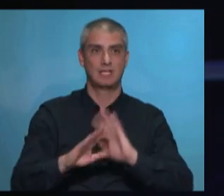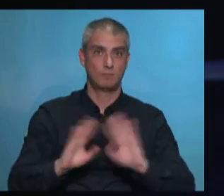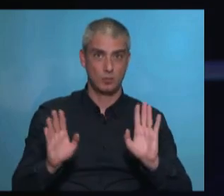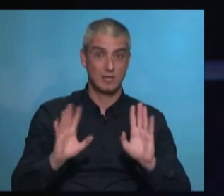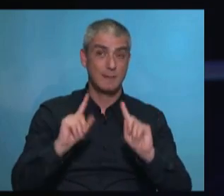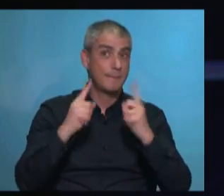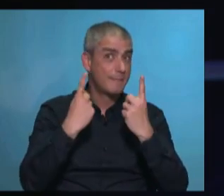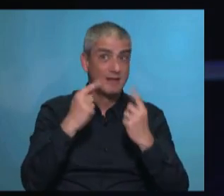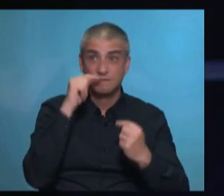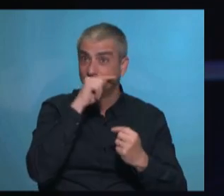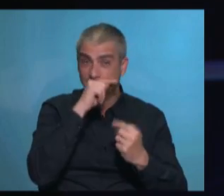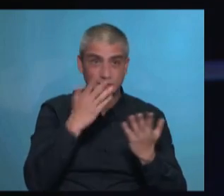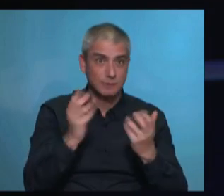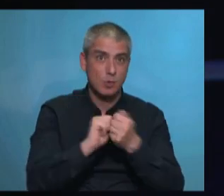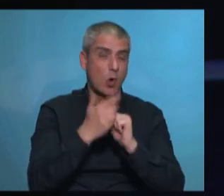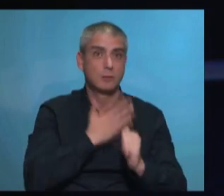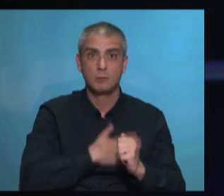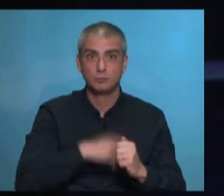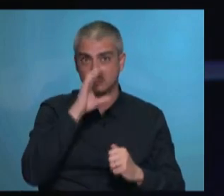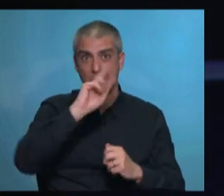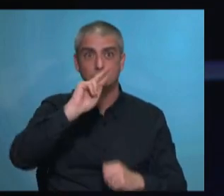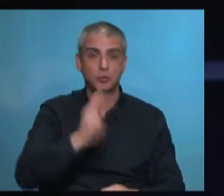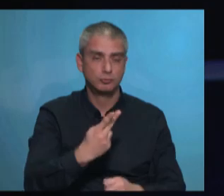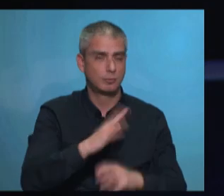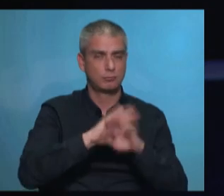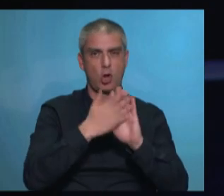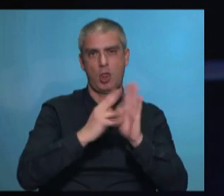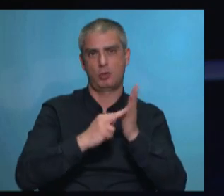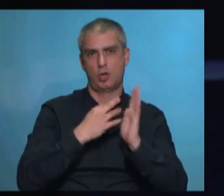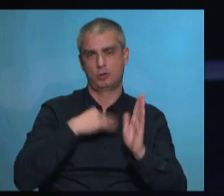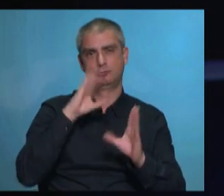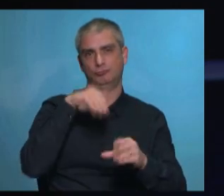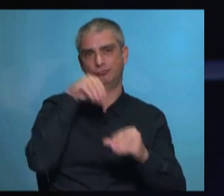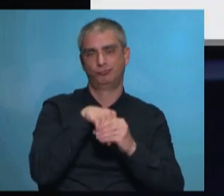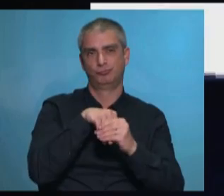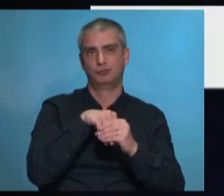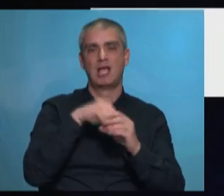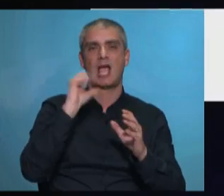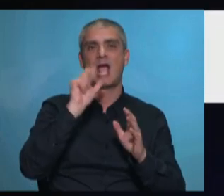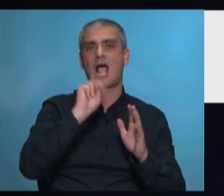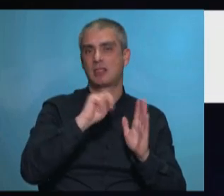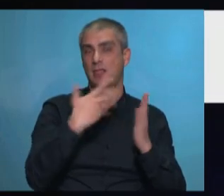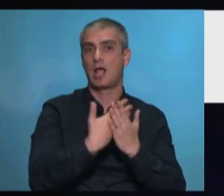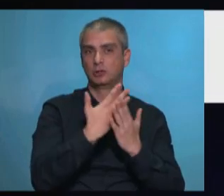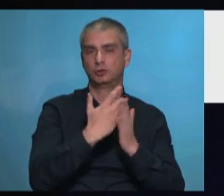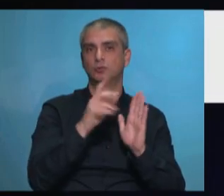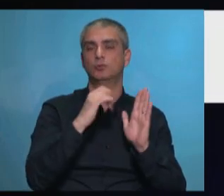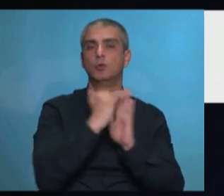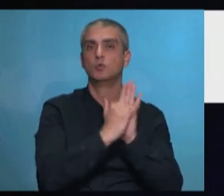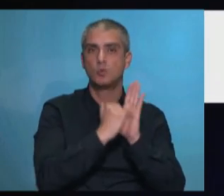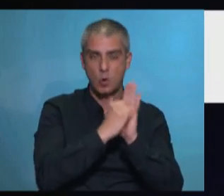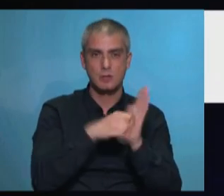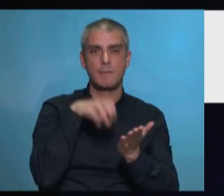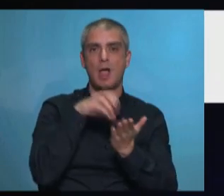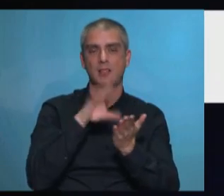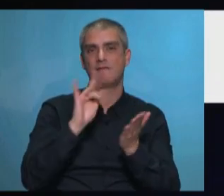במקרה ופספסתם או שאתם רוצים לצפות שוב, כל התוכניות שלנו מחכות לכם בערוץ של כאן חדשות, ביוטיוב, באתר וגם ביישומון